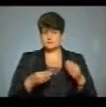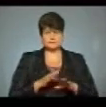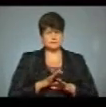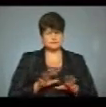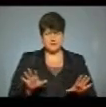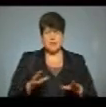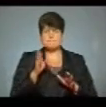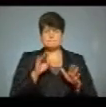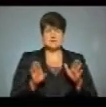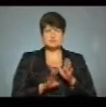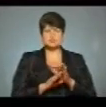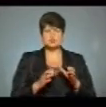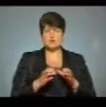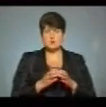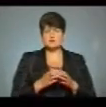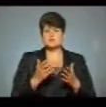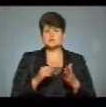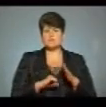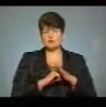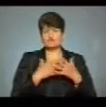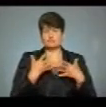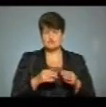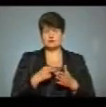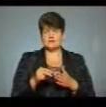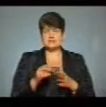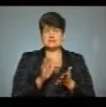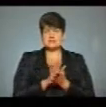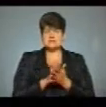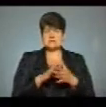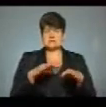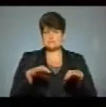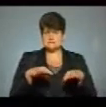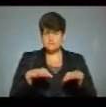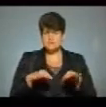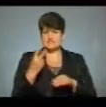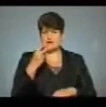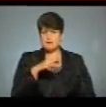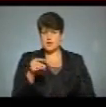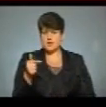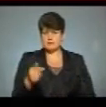Для Підволочиської громади з фонду програми вже придбали сміттєвоз за майже 2 мільйони гривень.